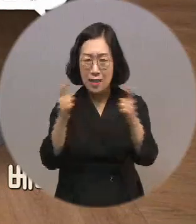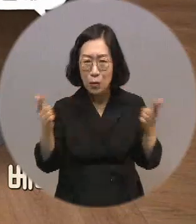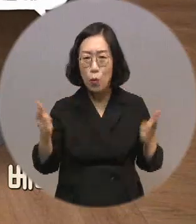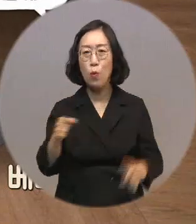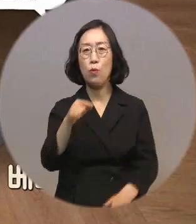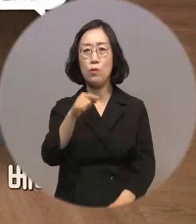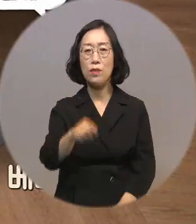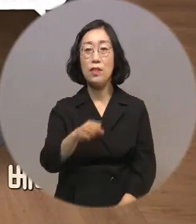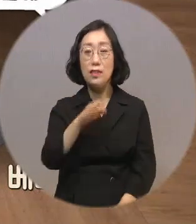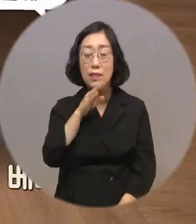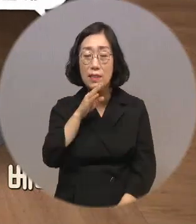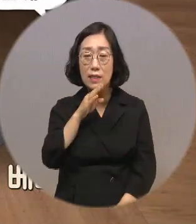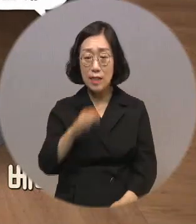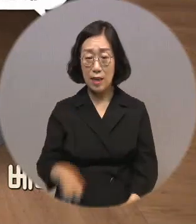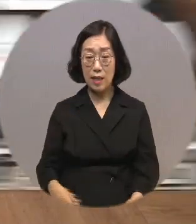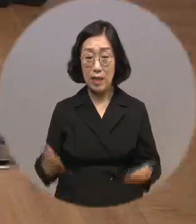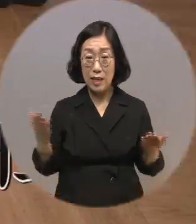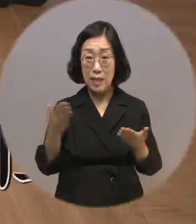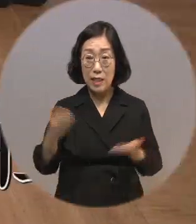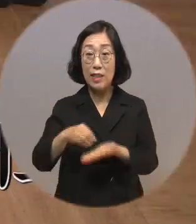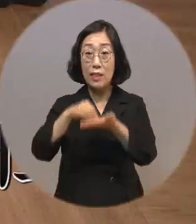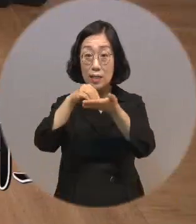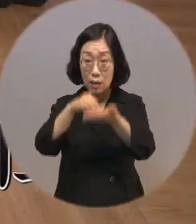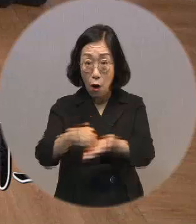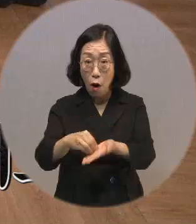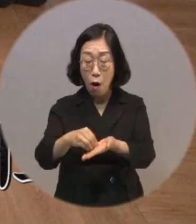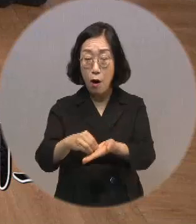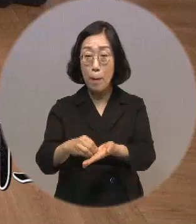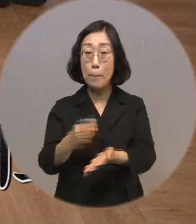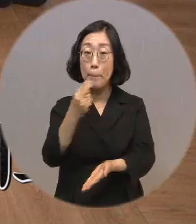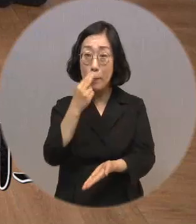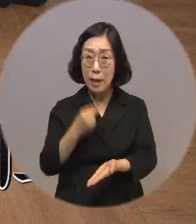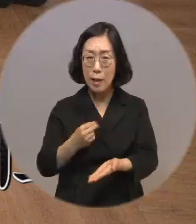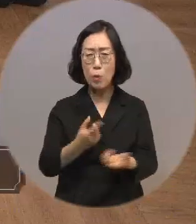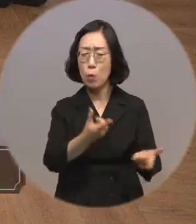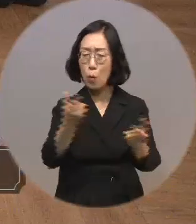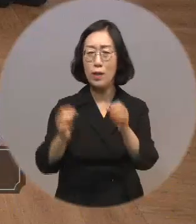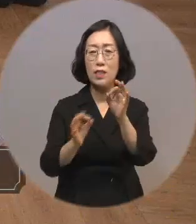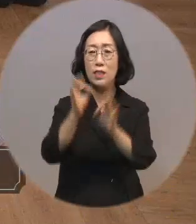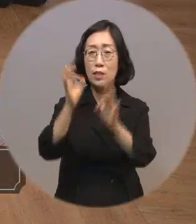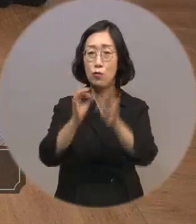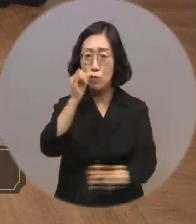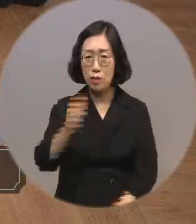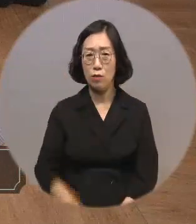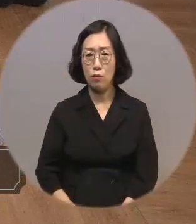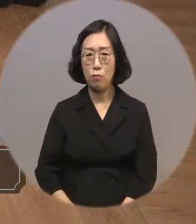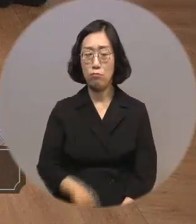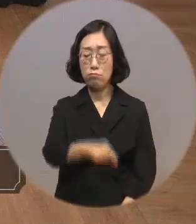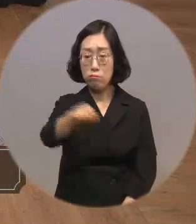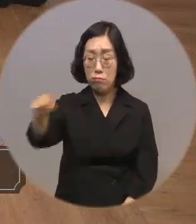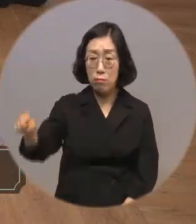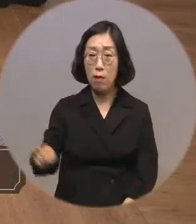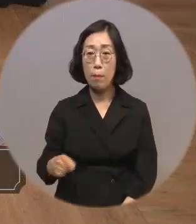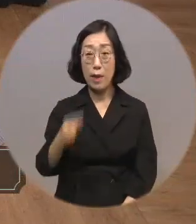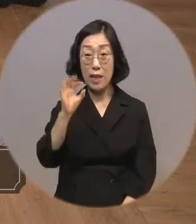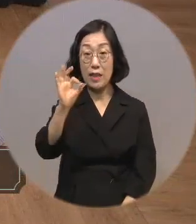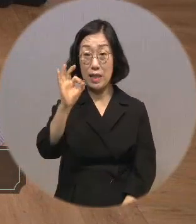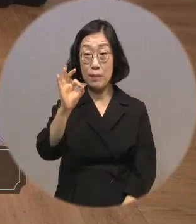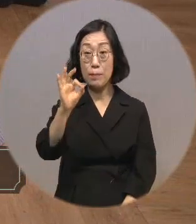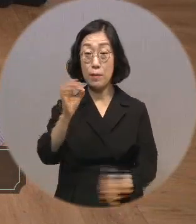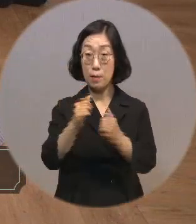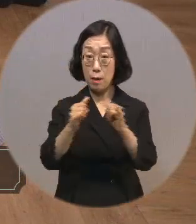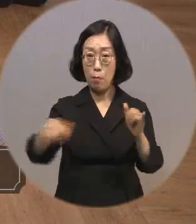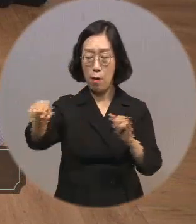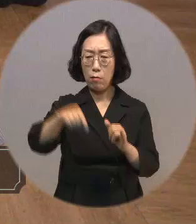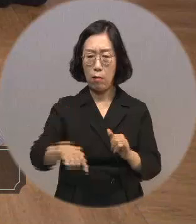아니라 신입사원들은 다 이렇게 실수해 라고 얘기해 줄 수 있는 사람이 없는 거예요. 왜냐면 한 팀에 예를 들어 10명이 있다고 해요. 근데 그중에